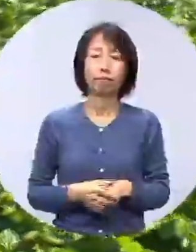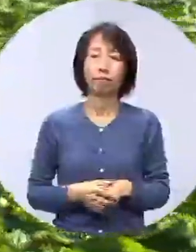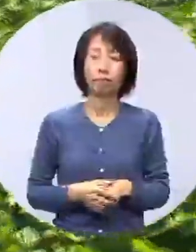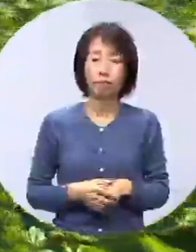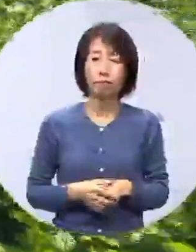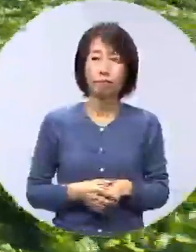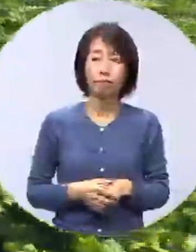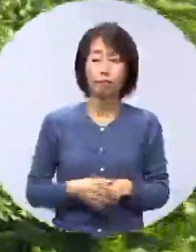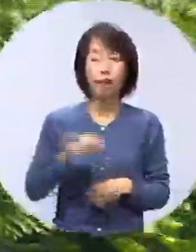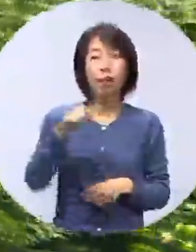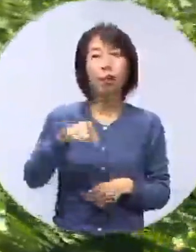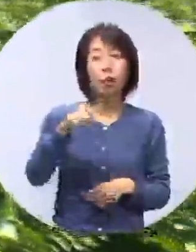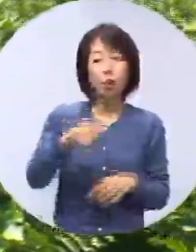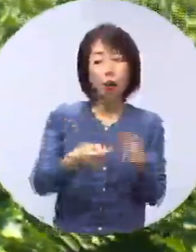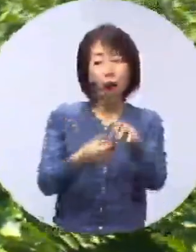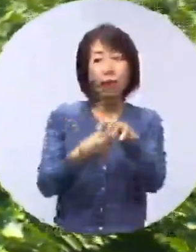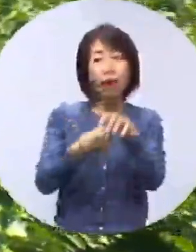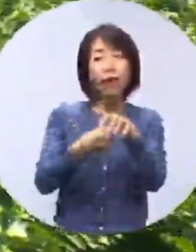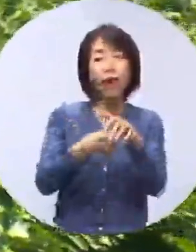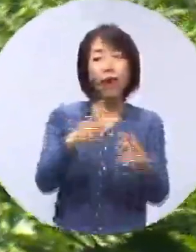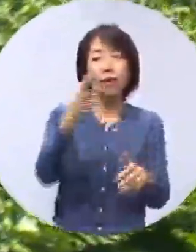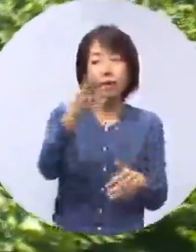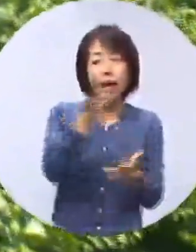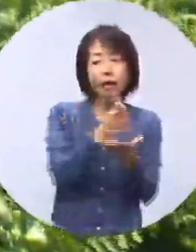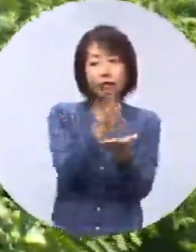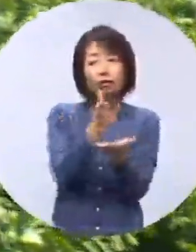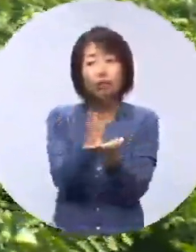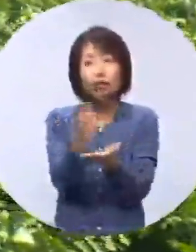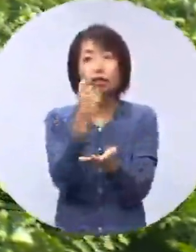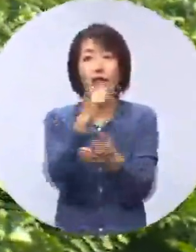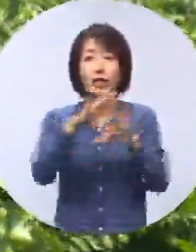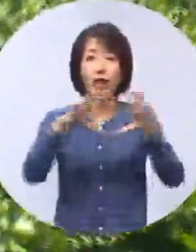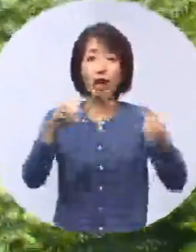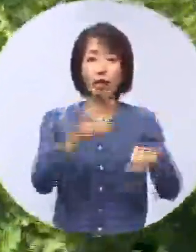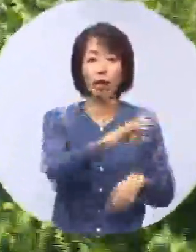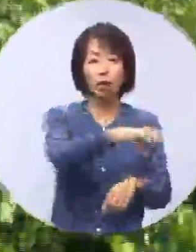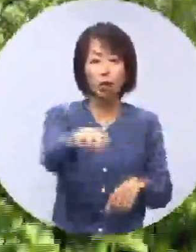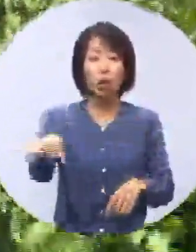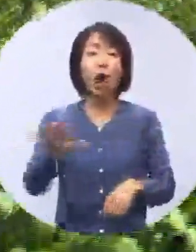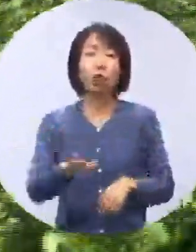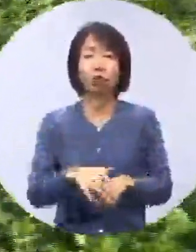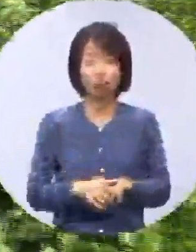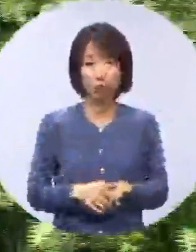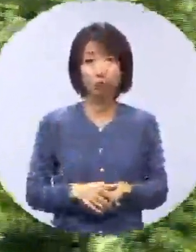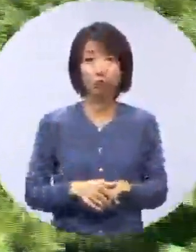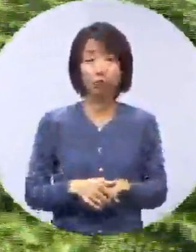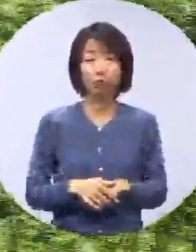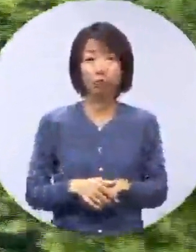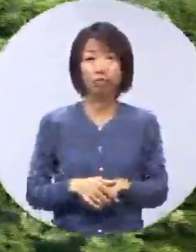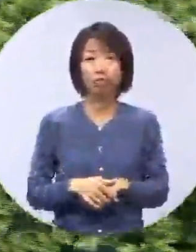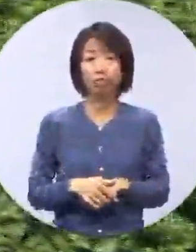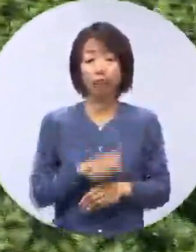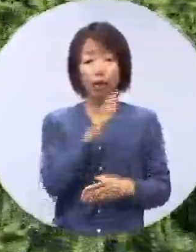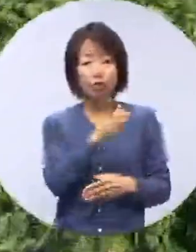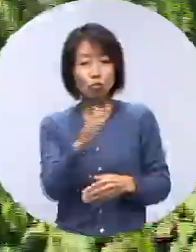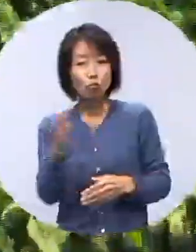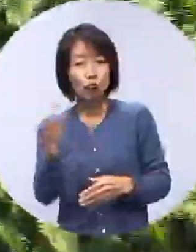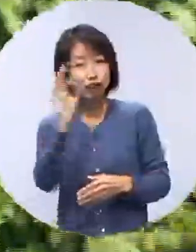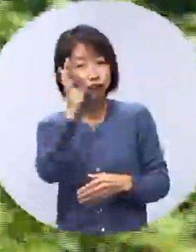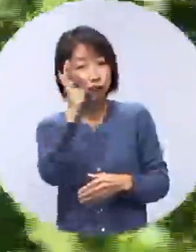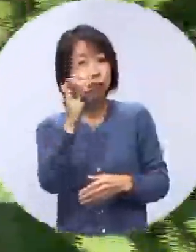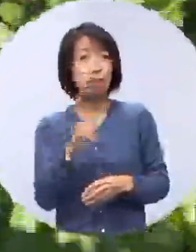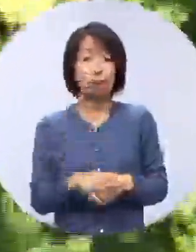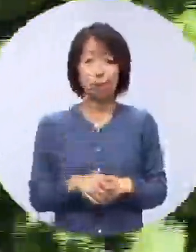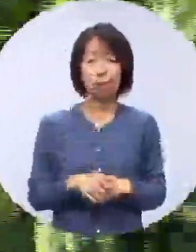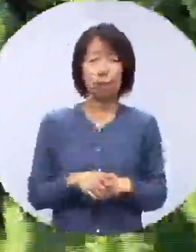一応この畑には今3種類の大根が入ってます。で、ちょっと下からじゃあ見ましょうか。見